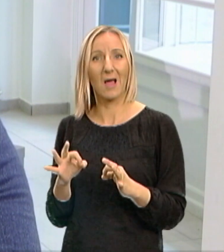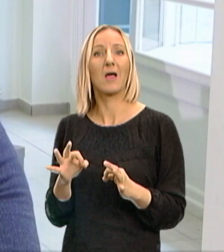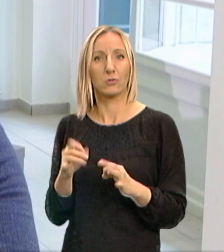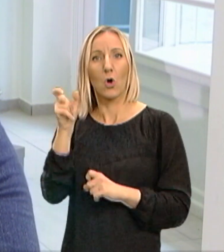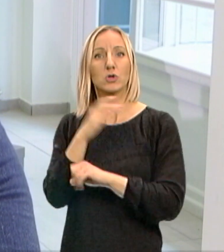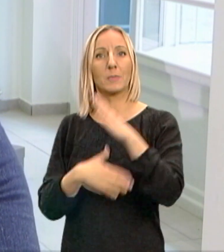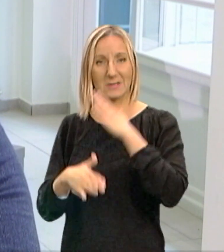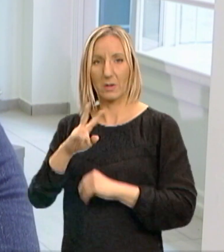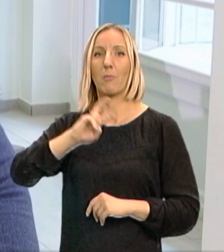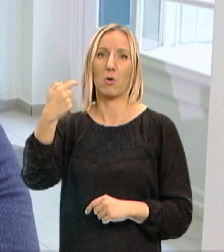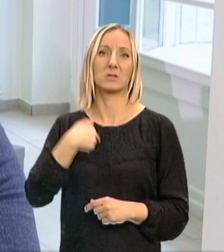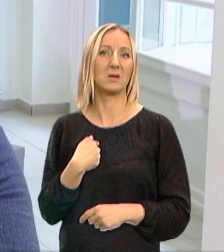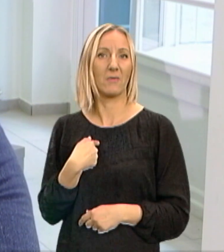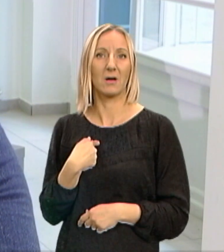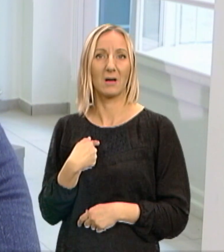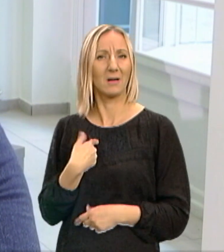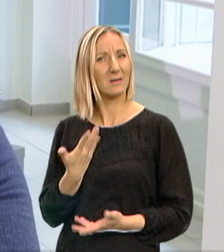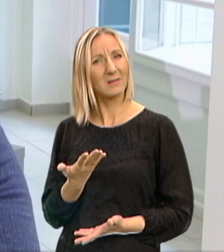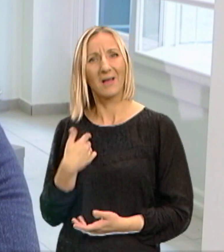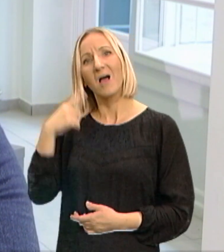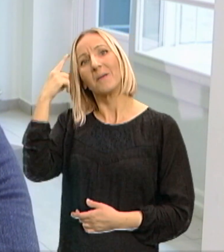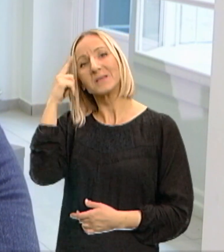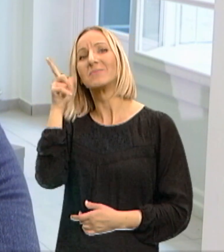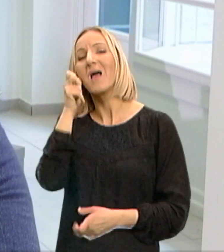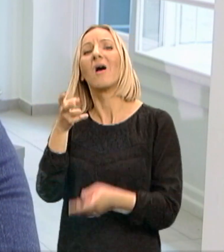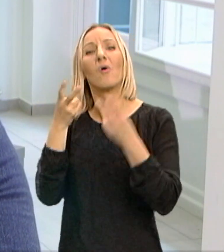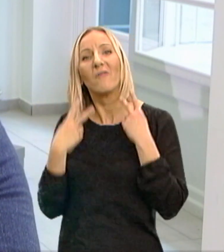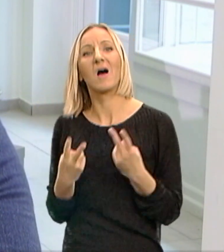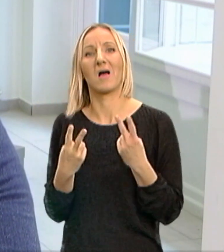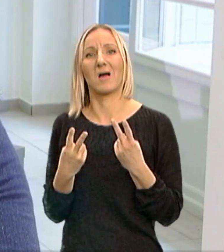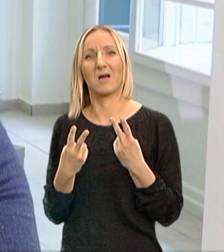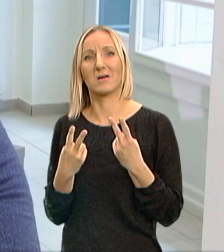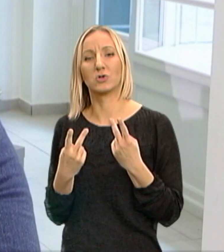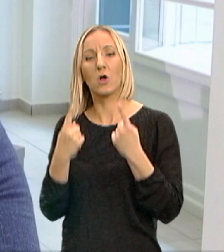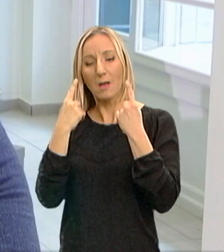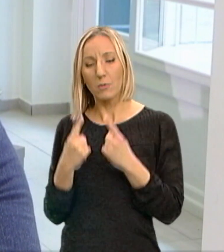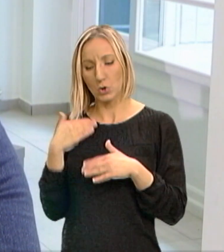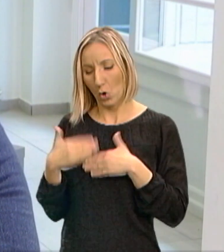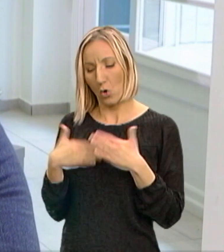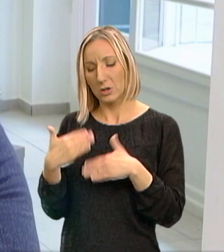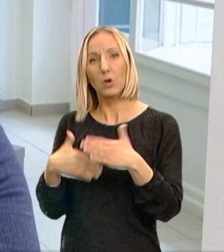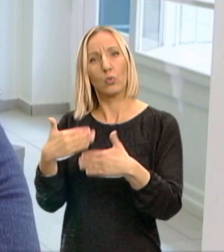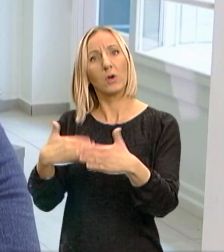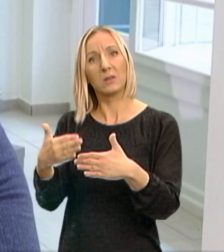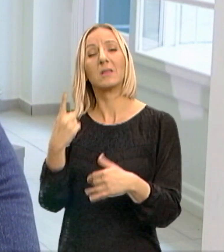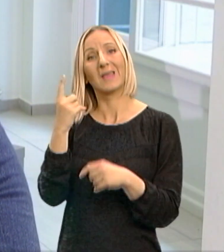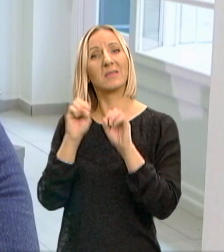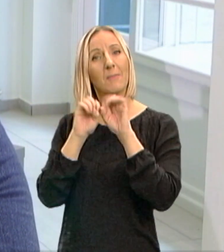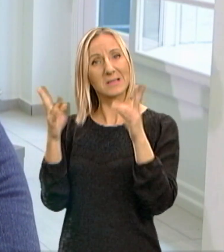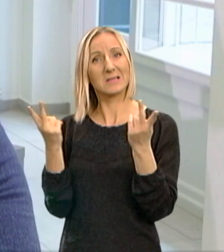populacijom osoba s invaliditetom. Mislim da je jako važno da postoji kontinuitet i da jedna ovakva